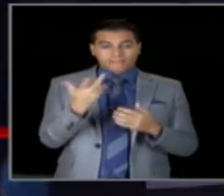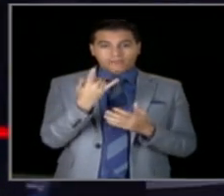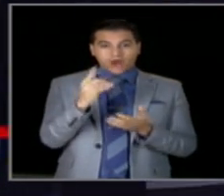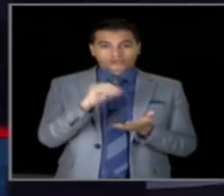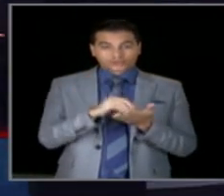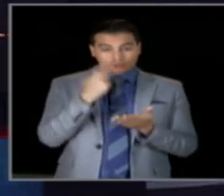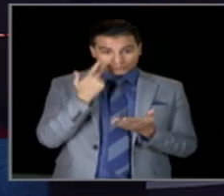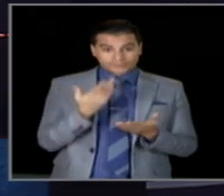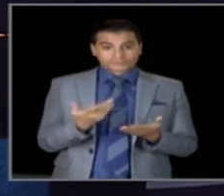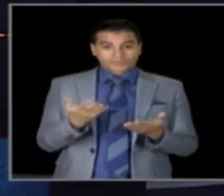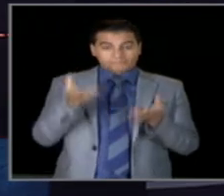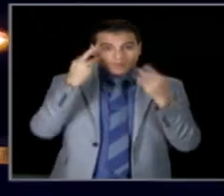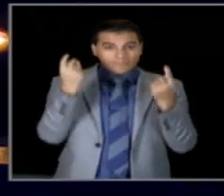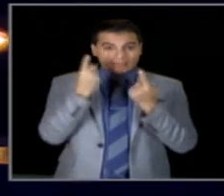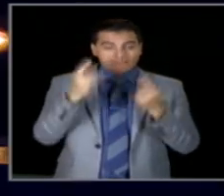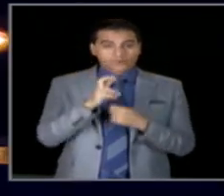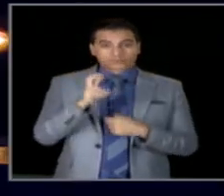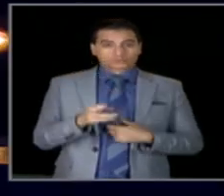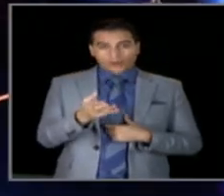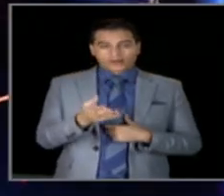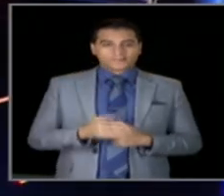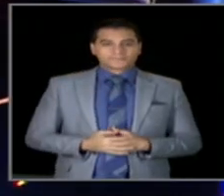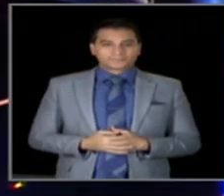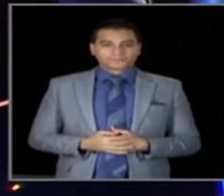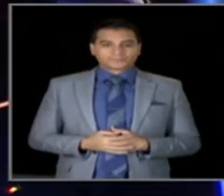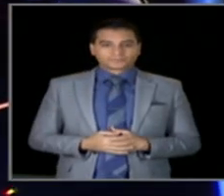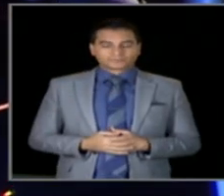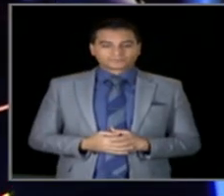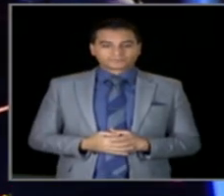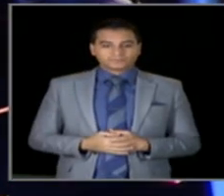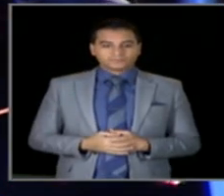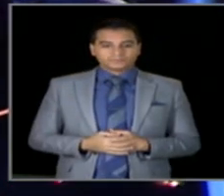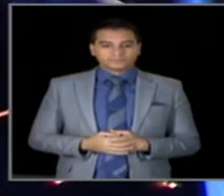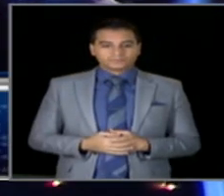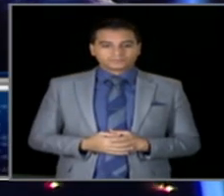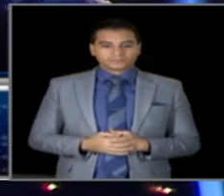نقط. معلومات عامة، والسؤال هو: